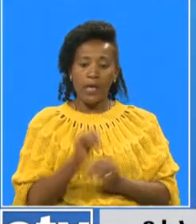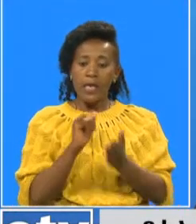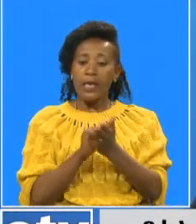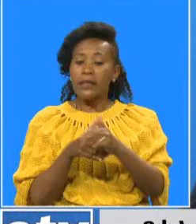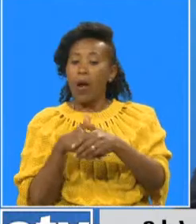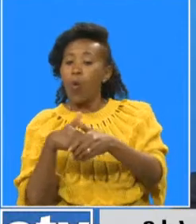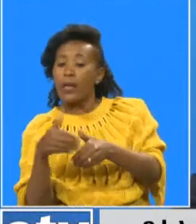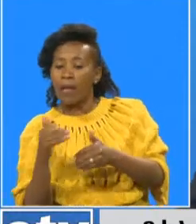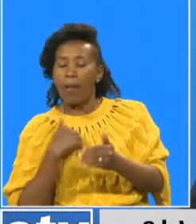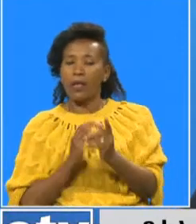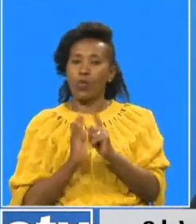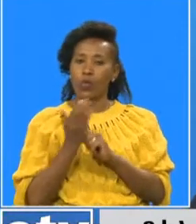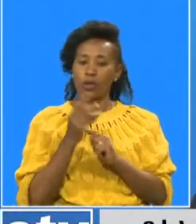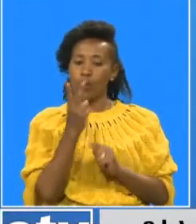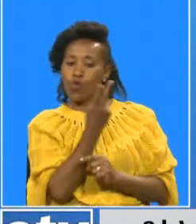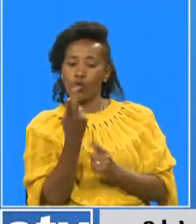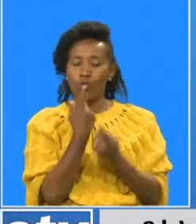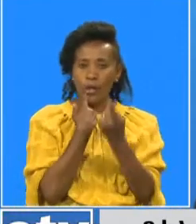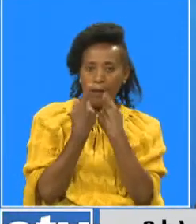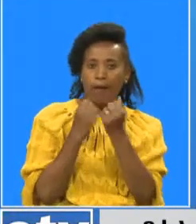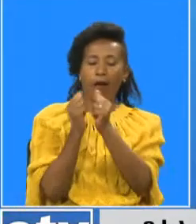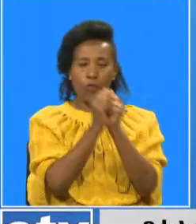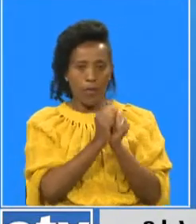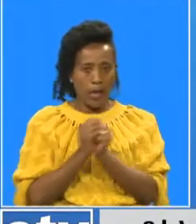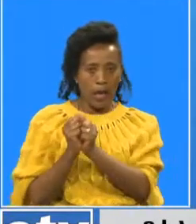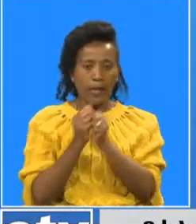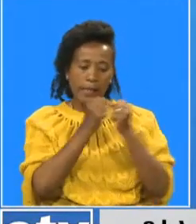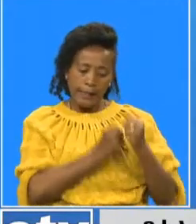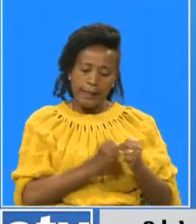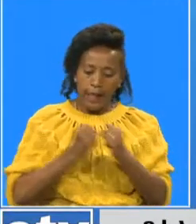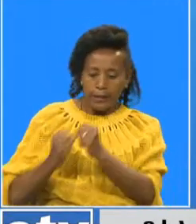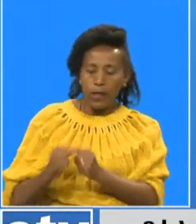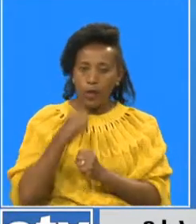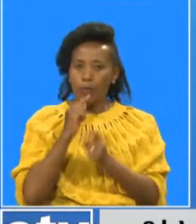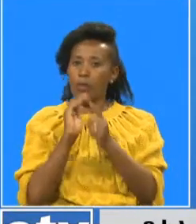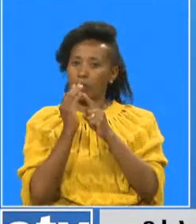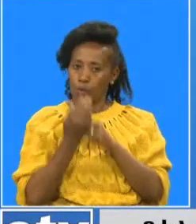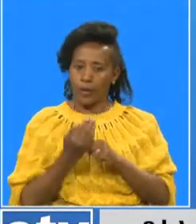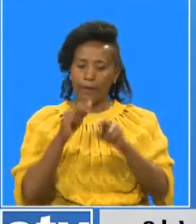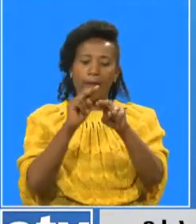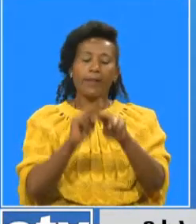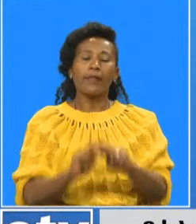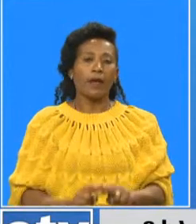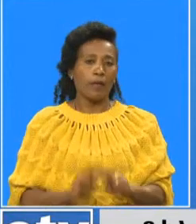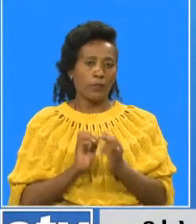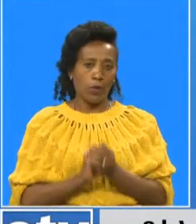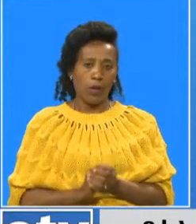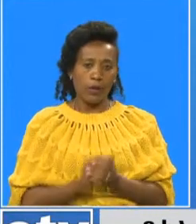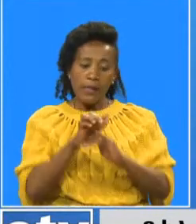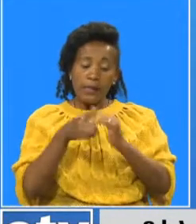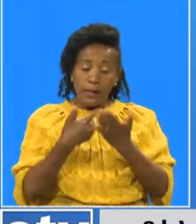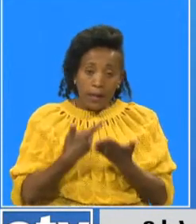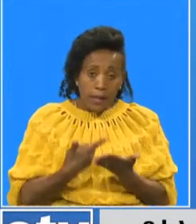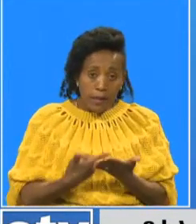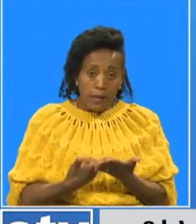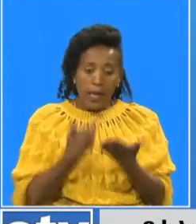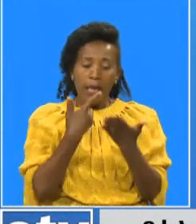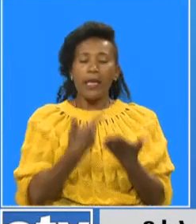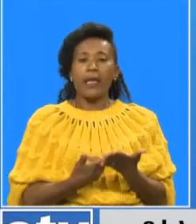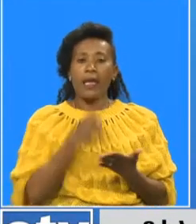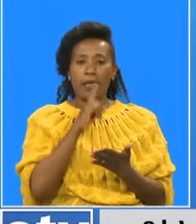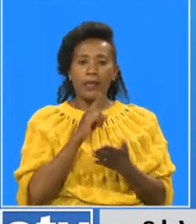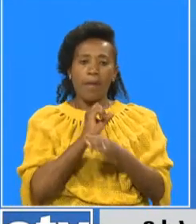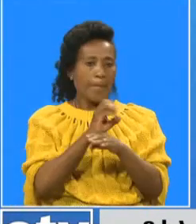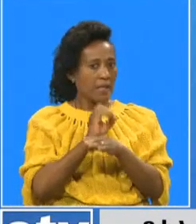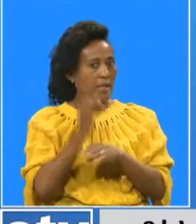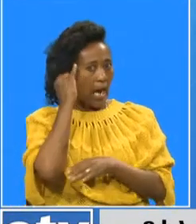ከዛ ወጣ ባለ ሁኔታ ሁለቱ እየተነጋገሩ በጋራ ሊቻቻሉ የሚችልበት ሁኔታ ተቀምጧል። ስለዚህ ይህንን